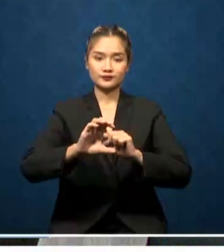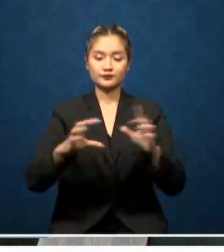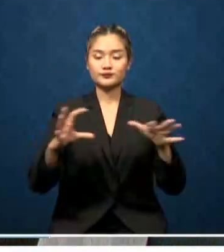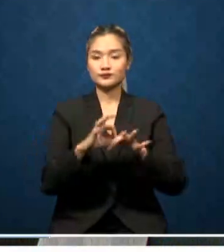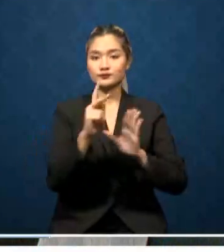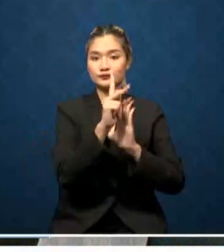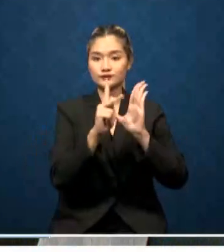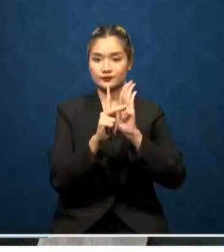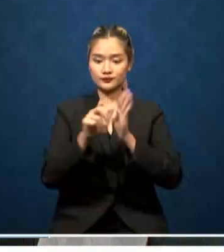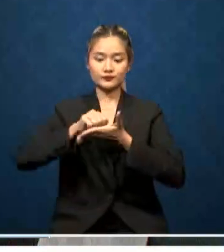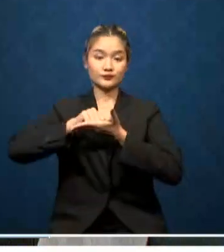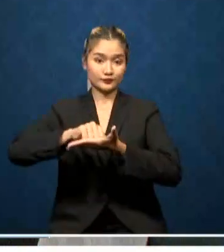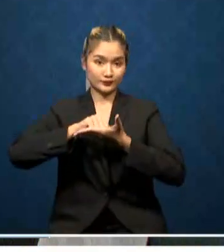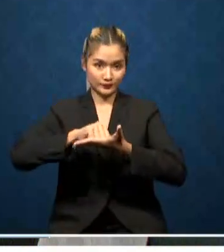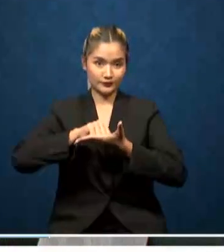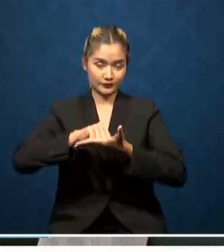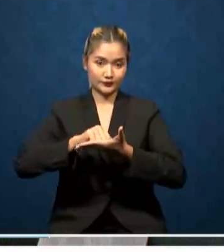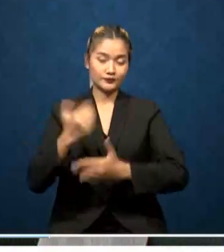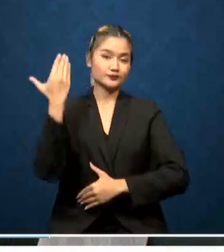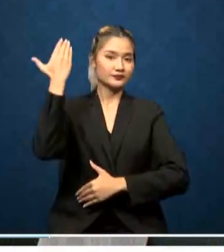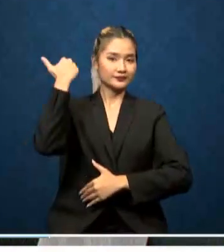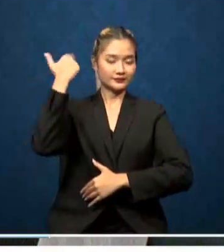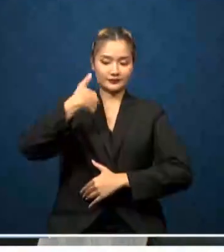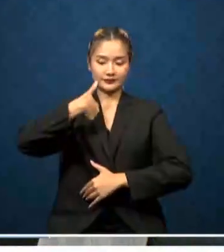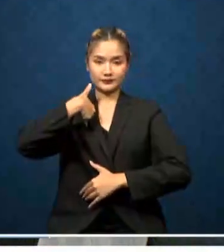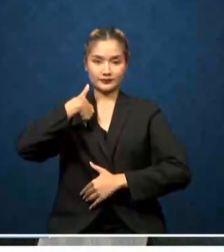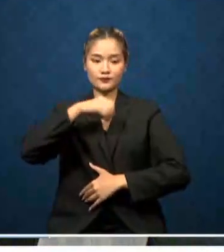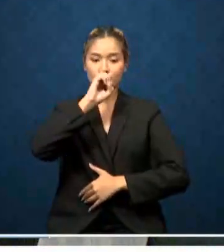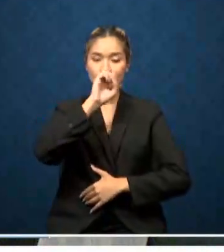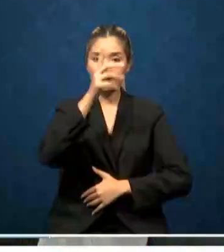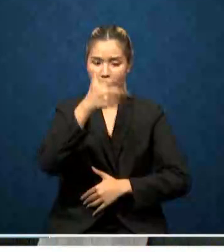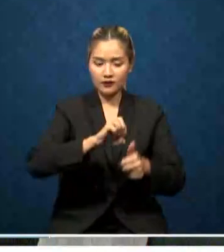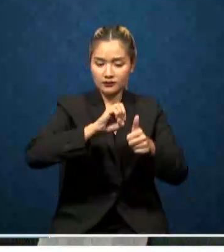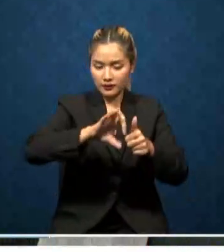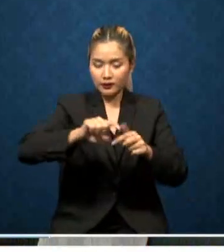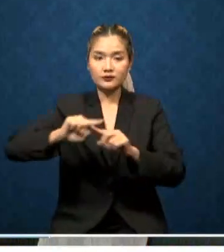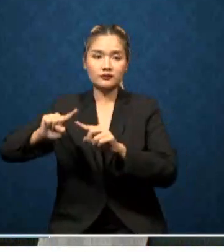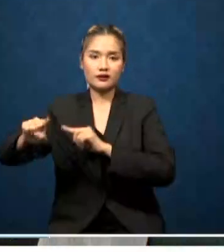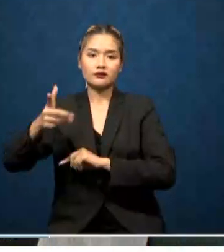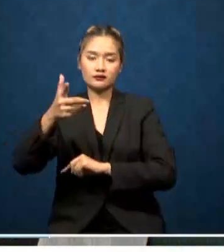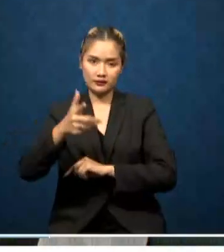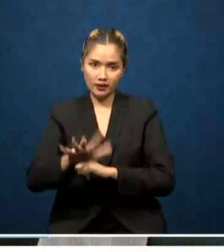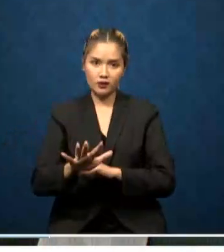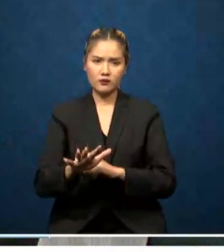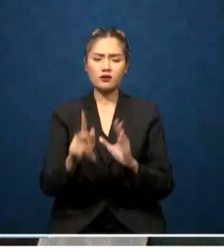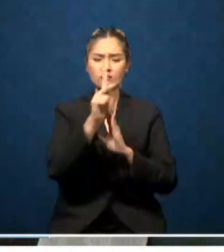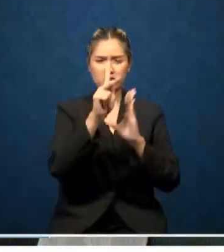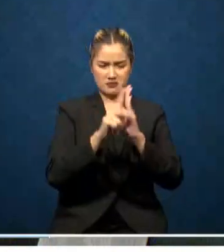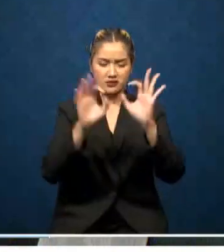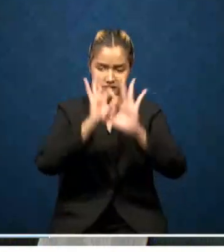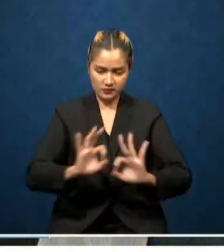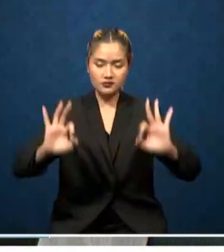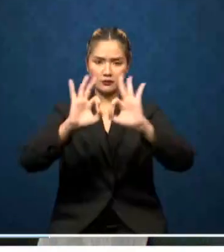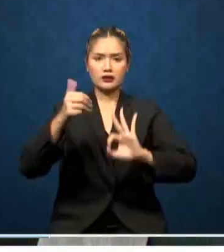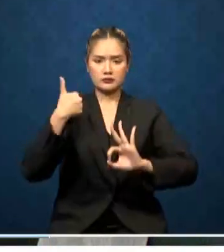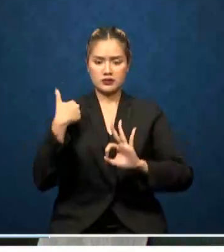สะดวกซึ่งผมได้เคยเรียนกับผู้ตรวจการตอนที่ไปเยี่ยมแล้วนะครับเรื่องกฎหมายอำนวยความสะดวกเนี่ยถือว่าเป็นกฎหมายที่สำคัญม